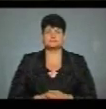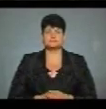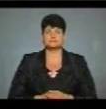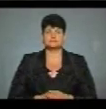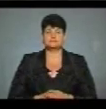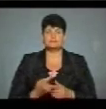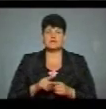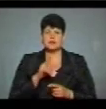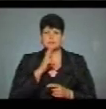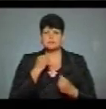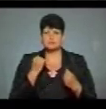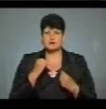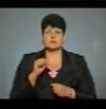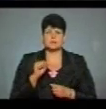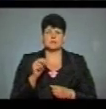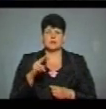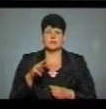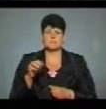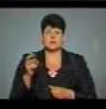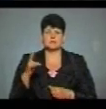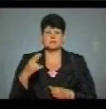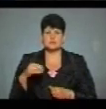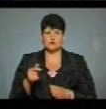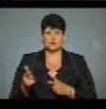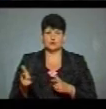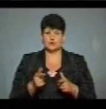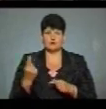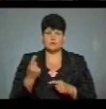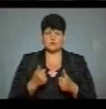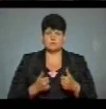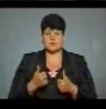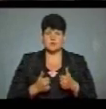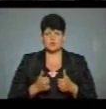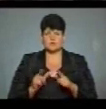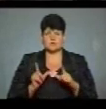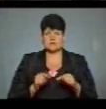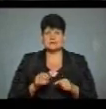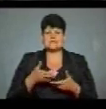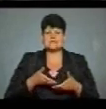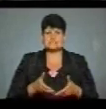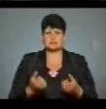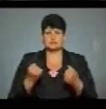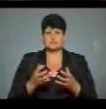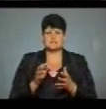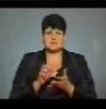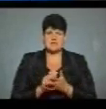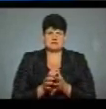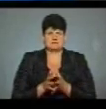Це кременецький спортсмен Андрій Мандій. Готується до першого змагального заїзду. Санним спортом займається понад 20